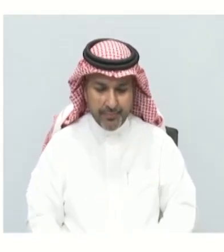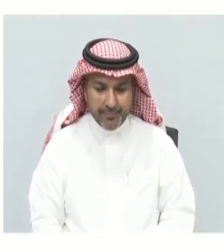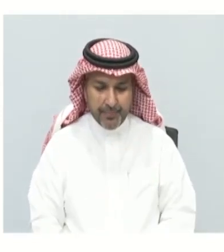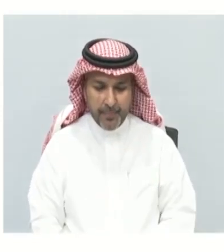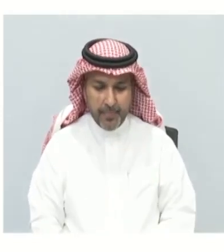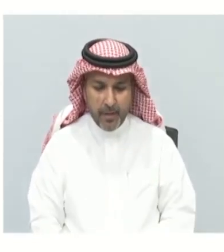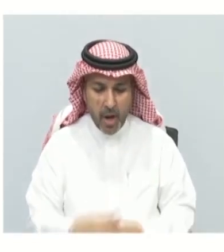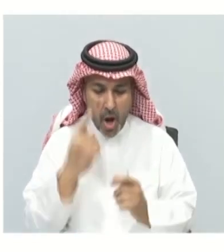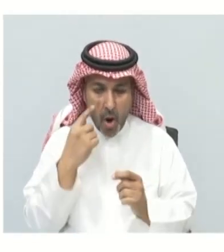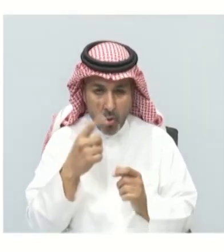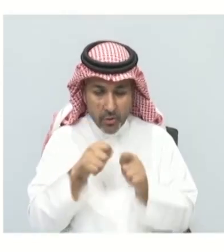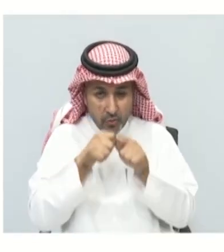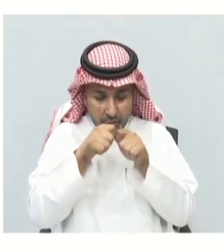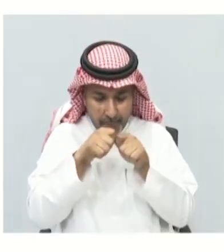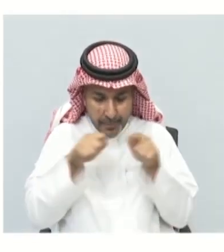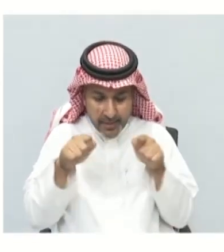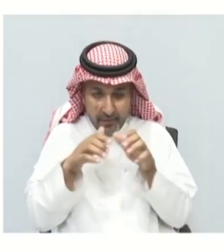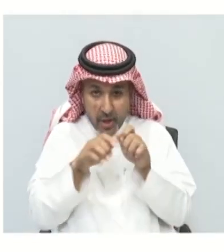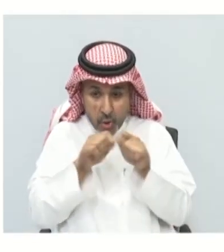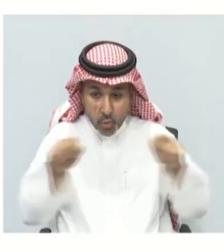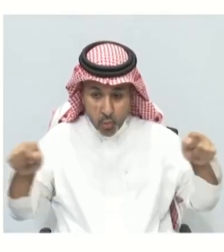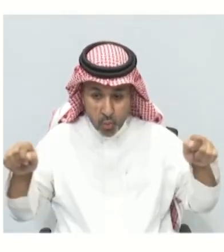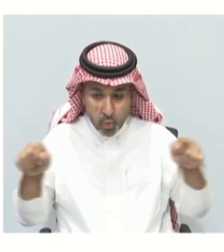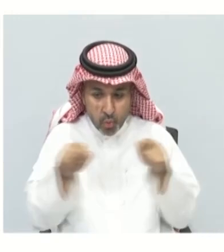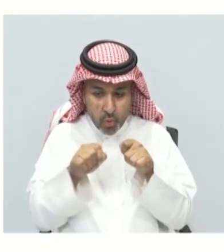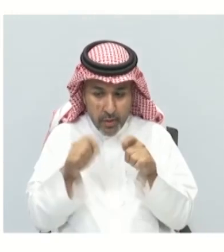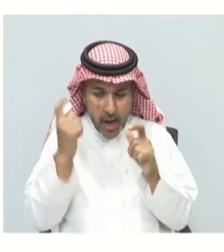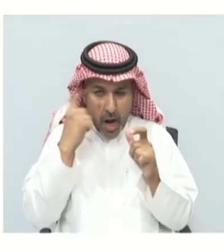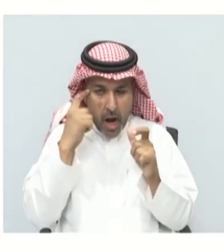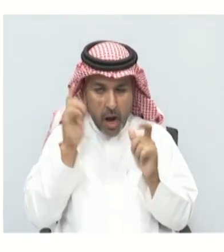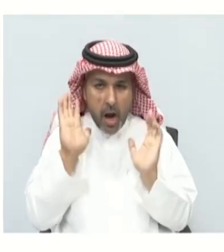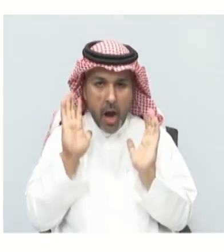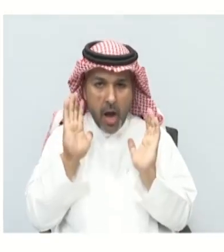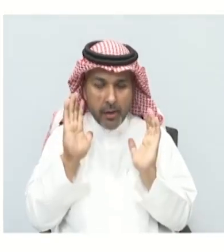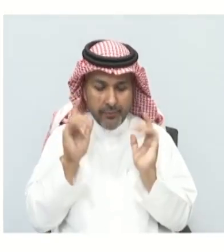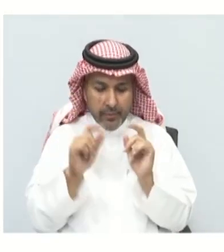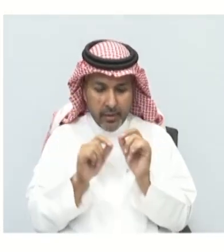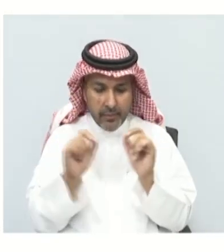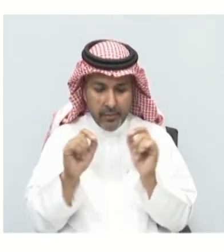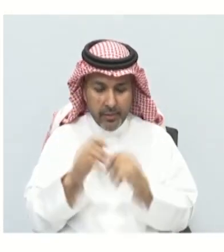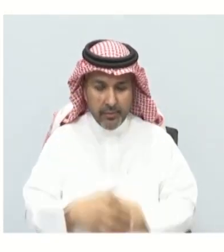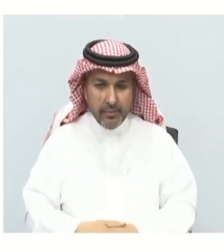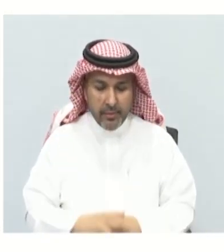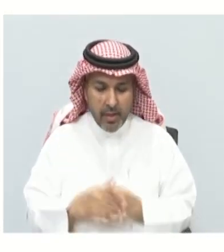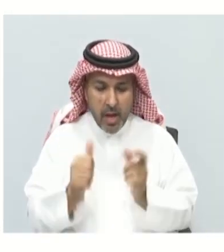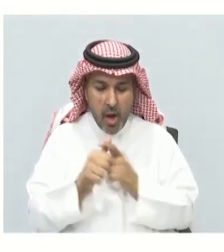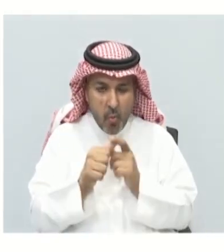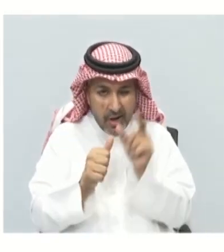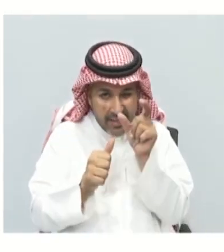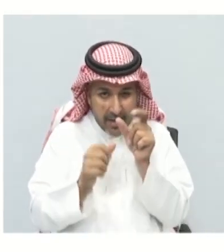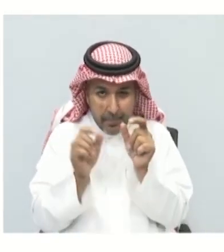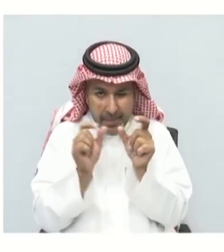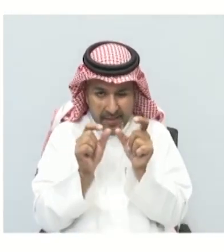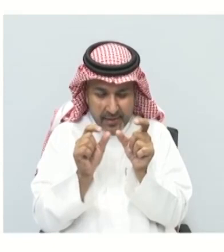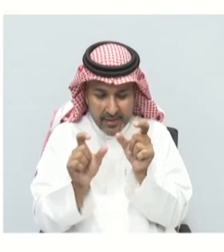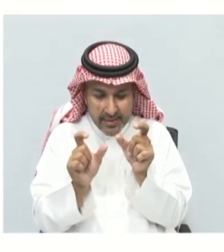ير في اطوال المسافات بين النقاط اثنين الفرق بين اطوال متجهات السرعه ماذا اقصد متجهات السرعه